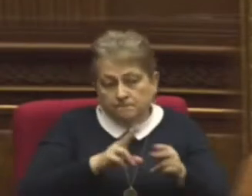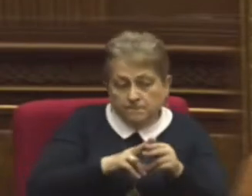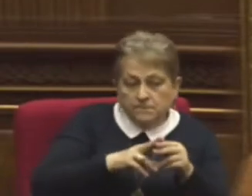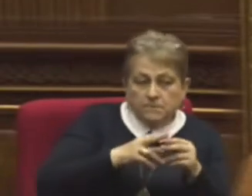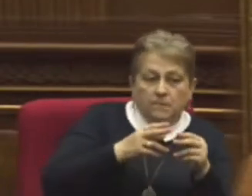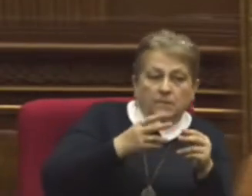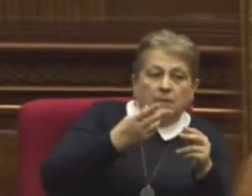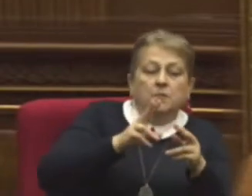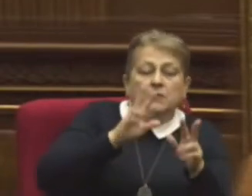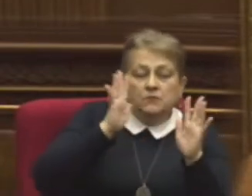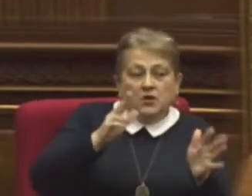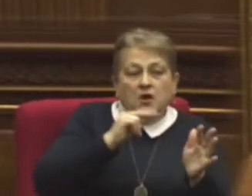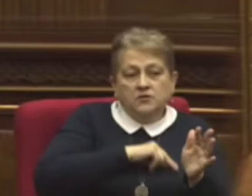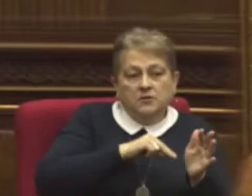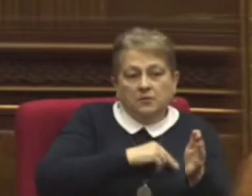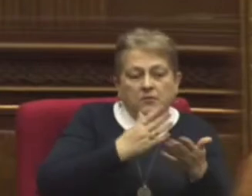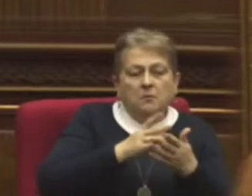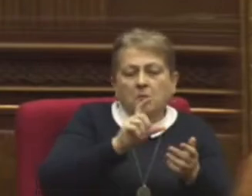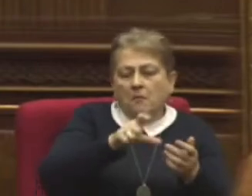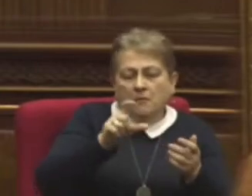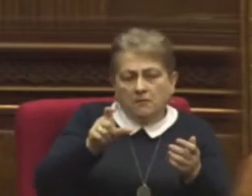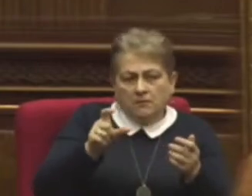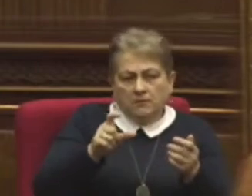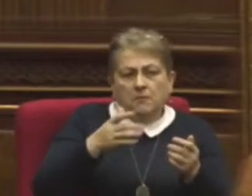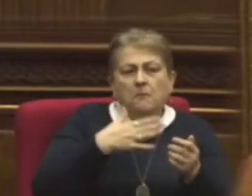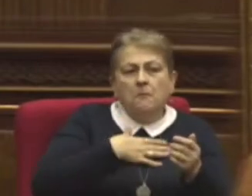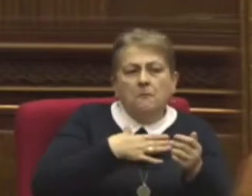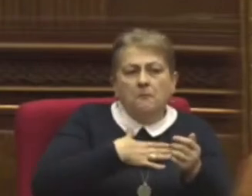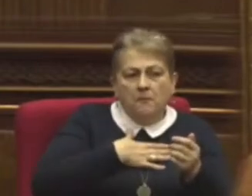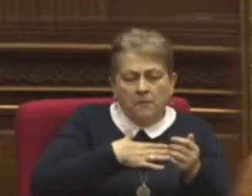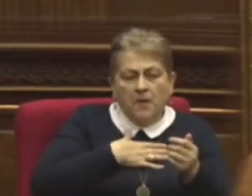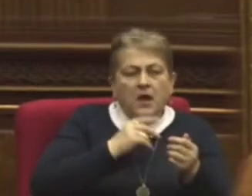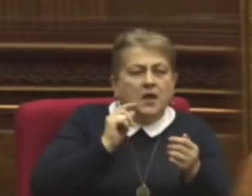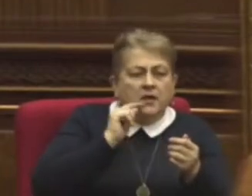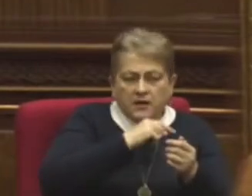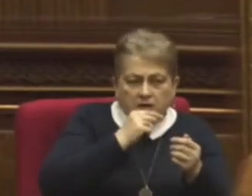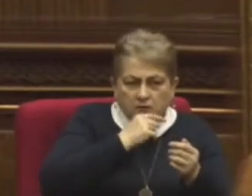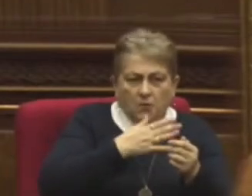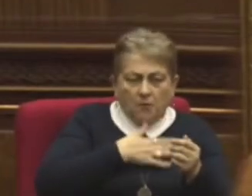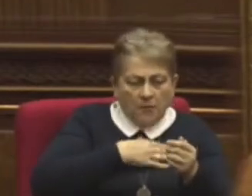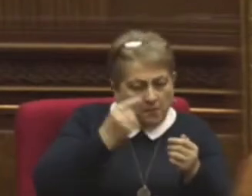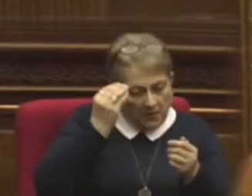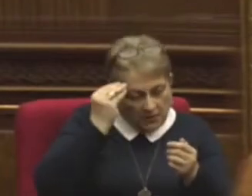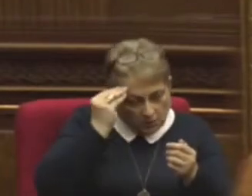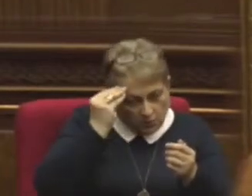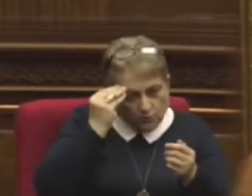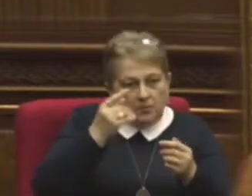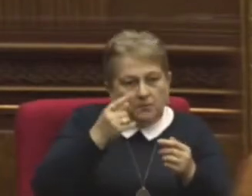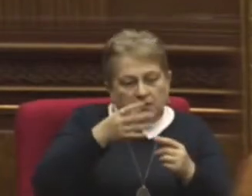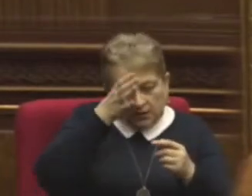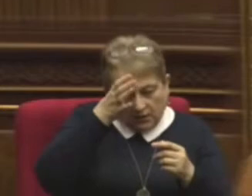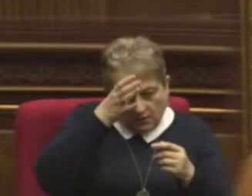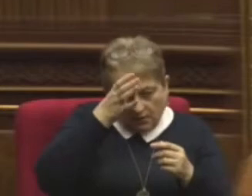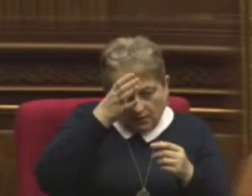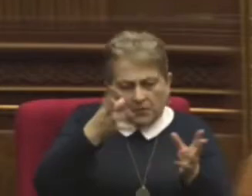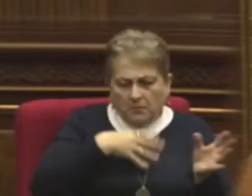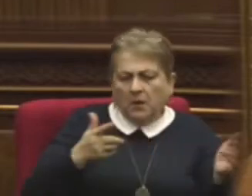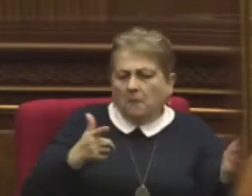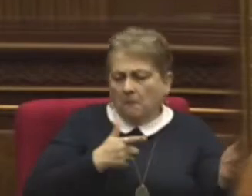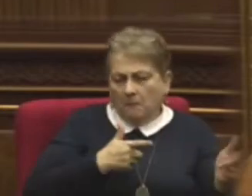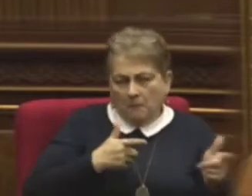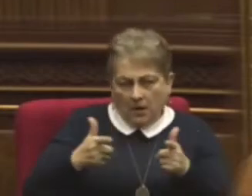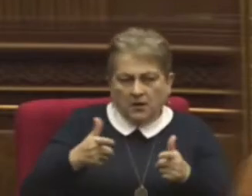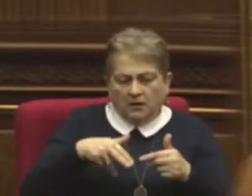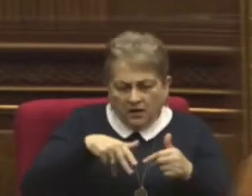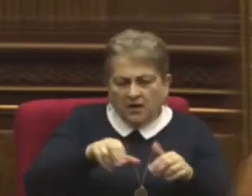լուրջ աշխատանք է պետք վարել բոլոր մակարդակներ, որպեսզի մեր տնտեսությունը, մեր մտածողությունը դառնա գիտահեն, մենք բոլորս պատրաստ